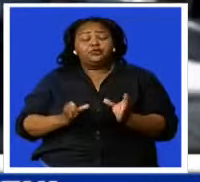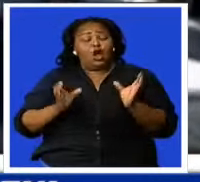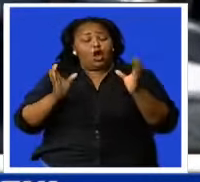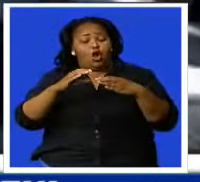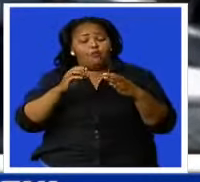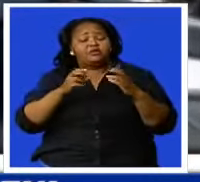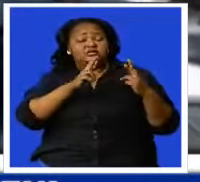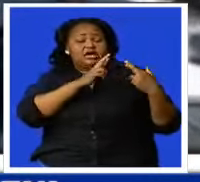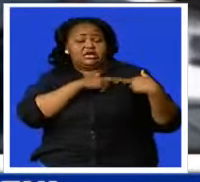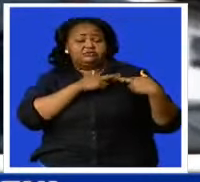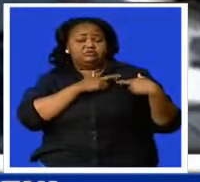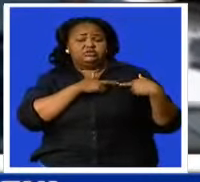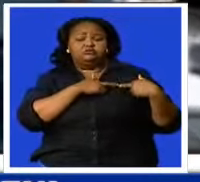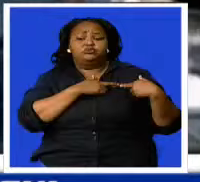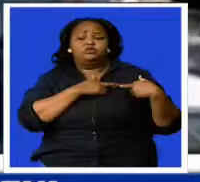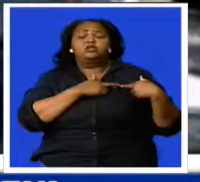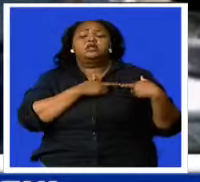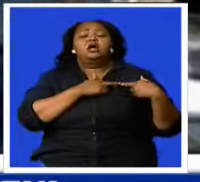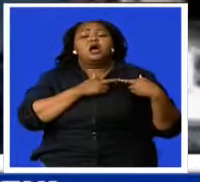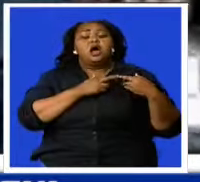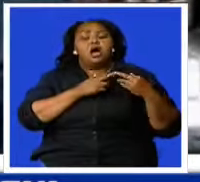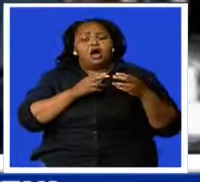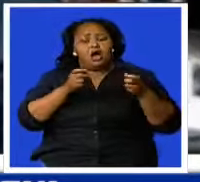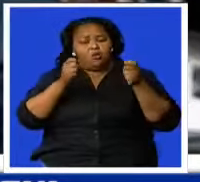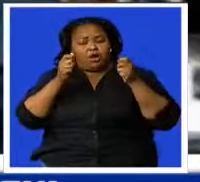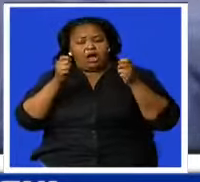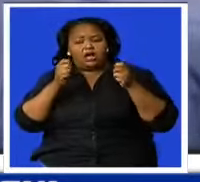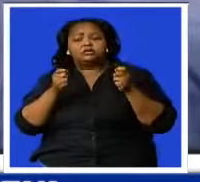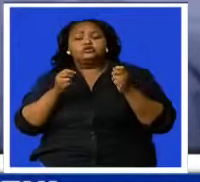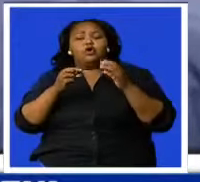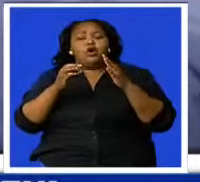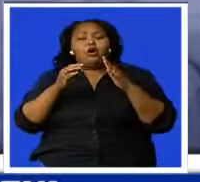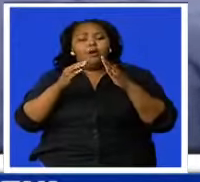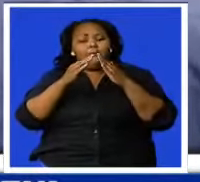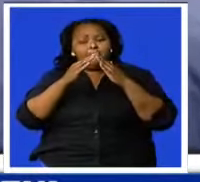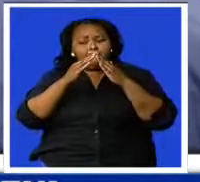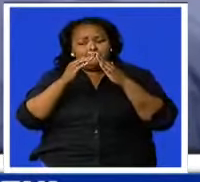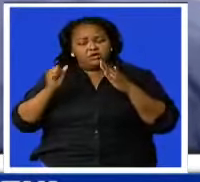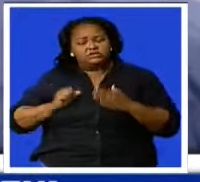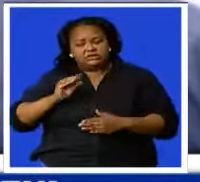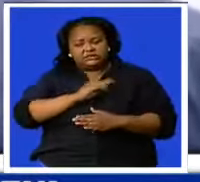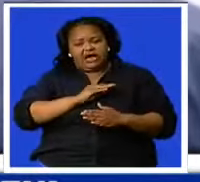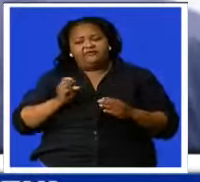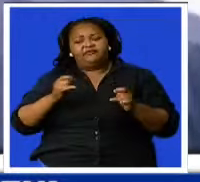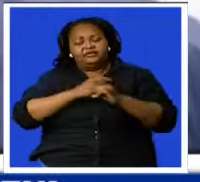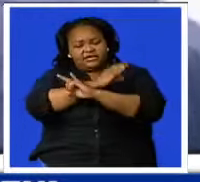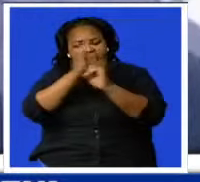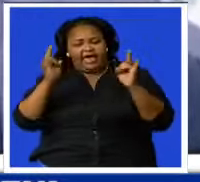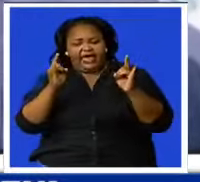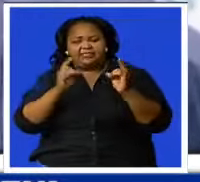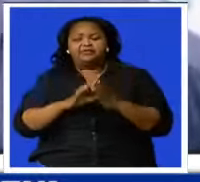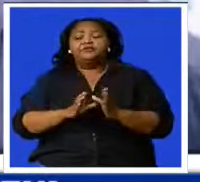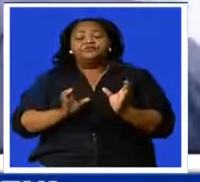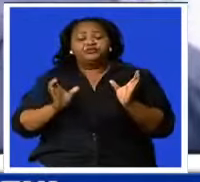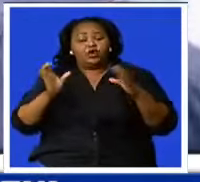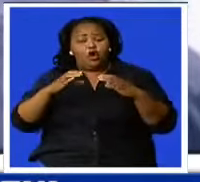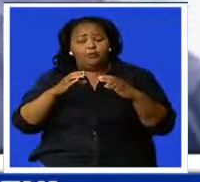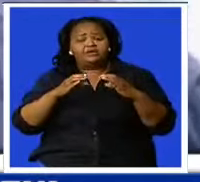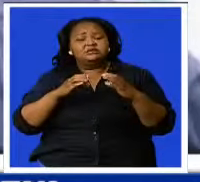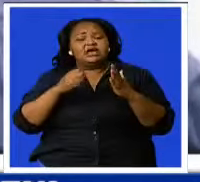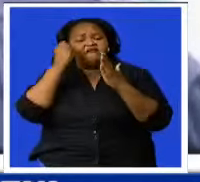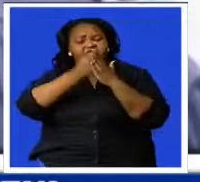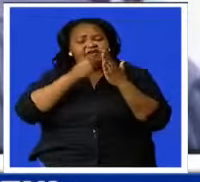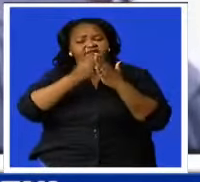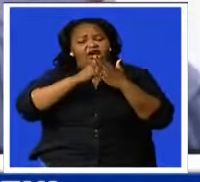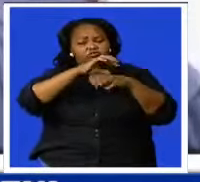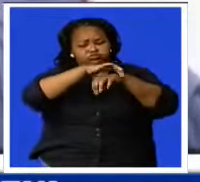belitiko letempilo luhlangothi lwahulumende loluphunga tehlakalo libandla lelilwa neCOVID-19 leliholwa ngumphathi sifundza